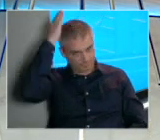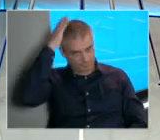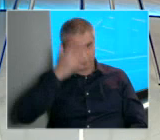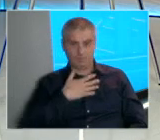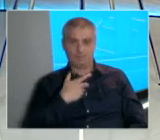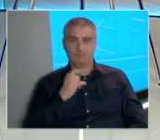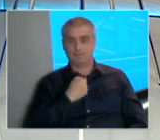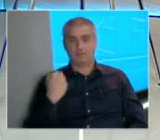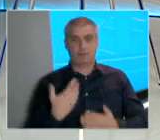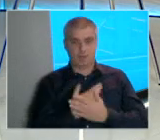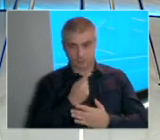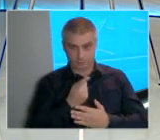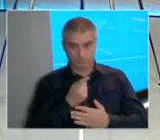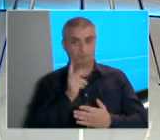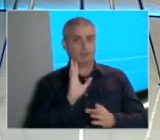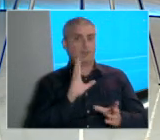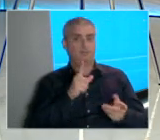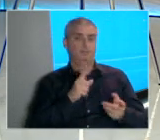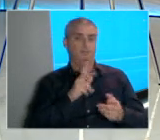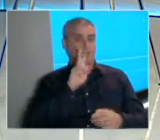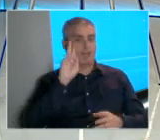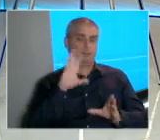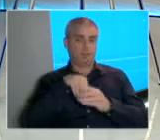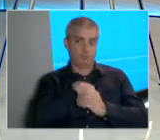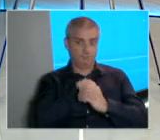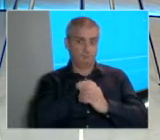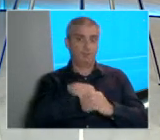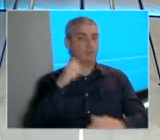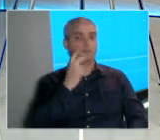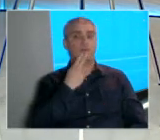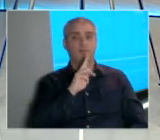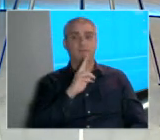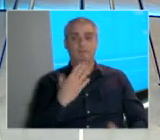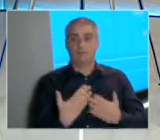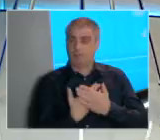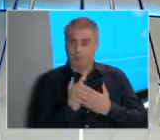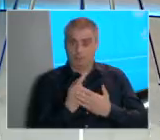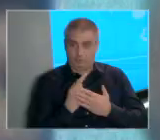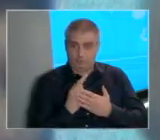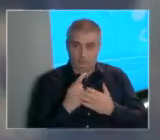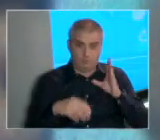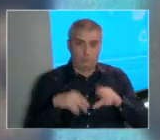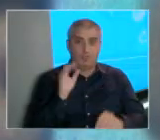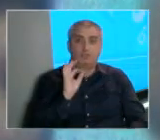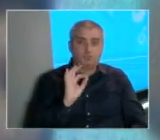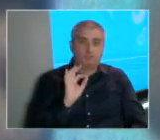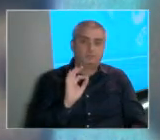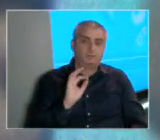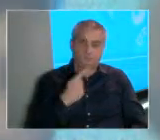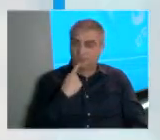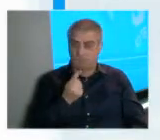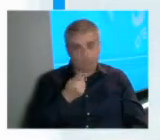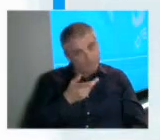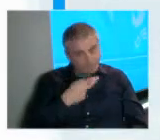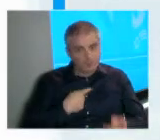בימין החדש, איילת שקד גם חברה עליו בסופו של דבר, ואתמול מבטיחים הבטחה חדשה בבחירות שלהם. כך הוא אומר